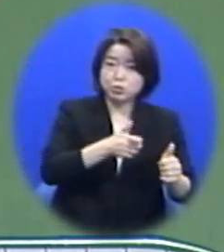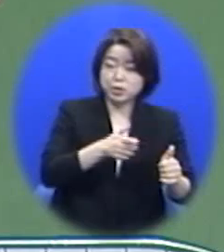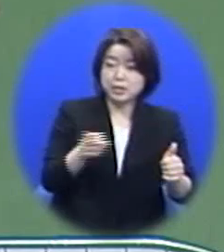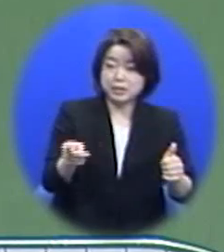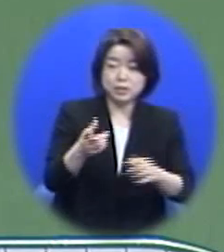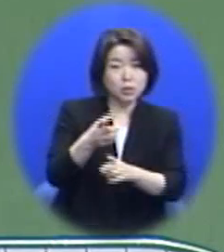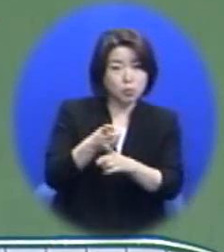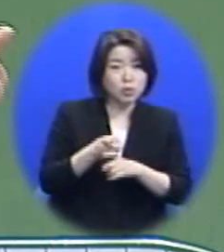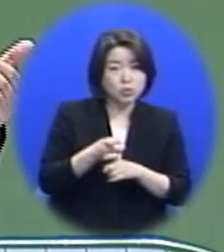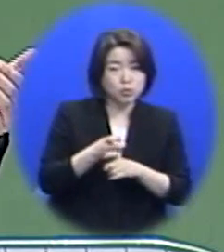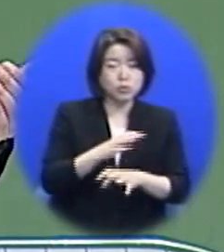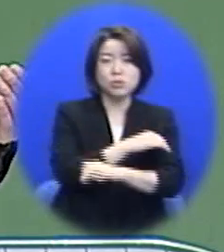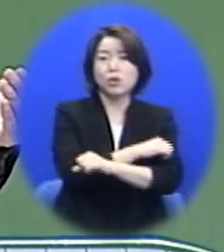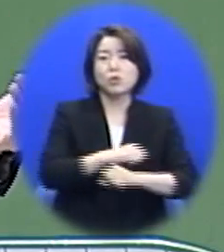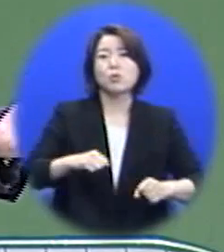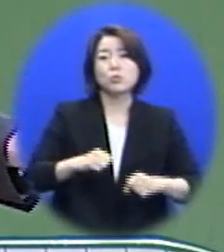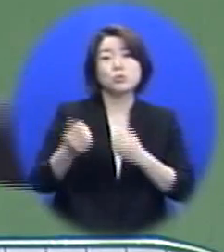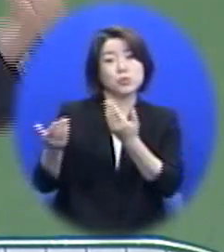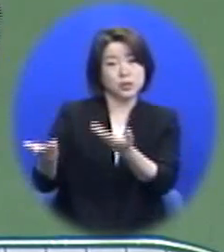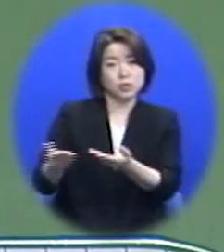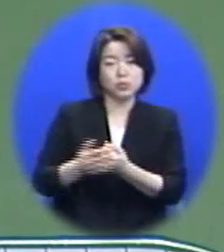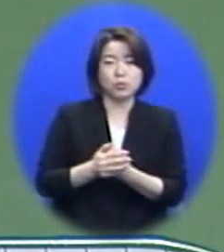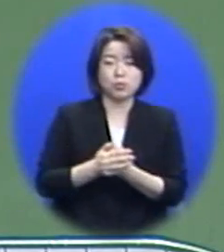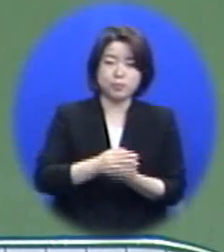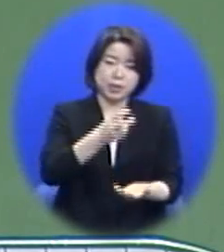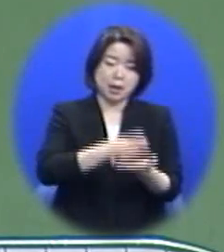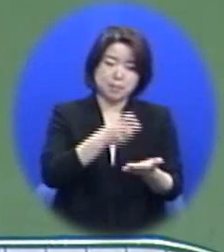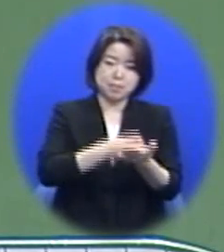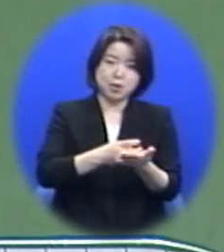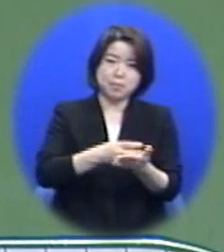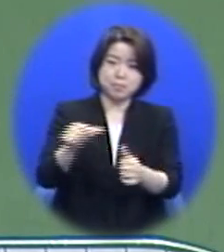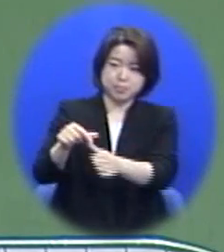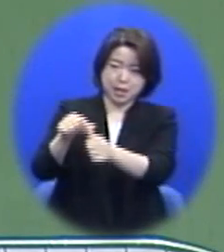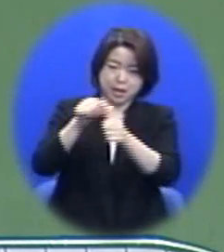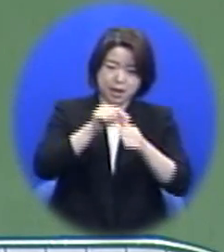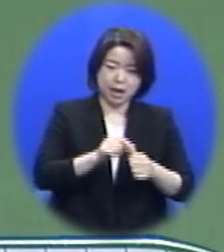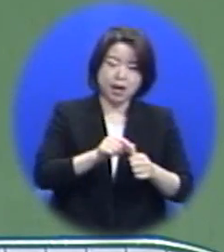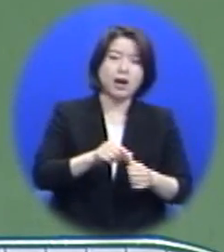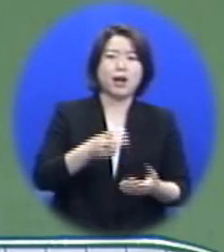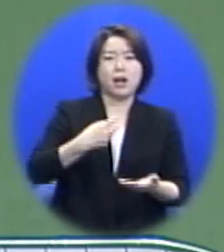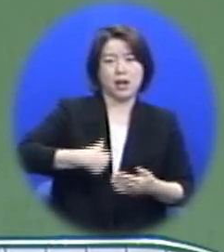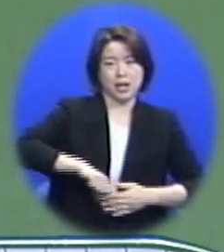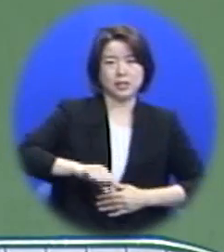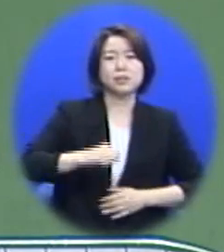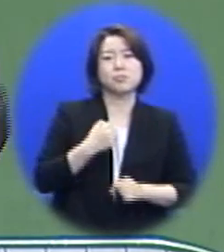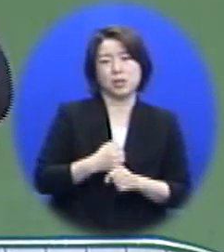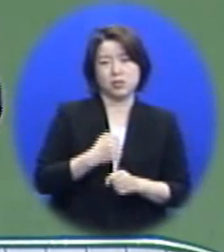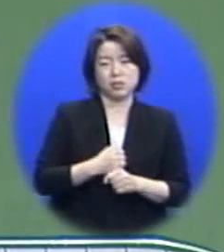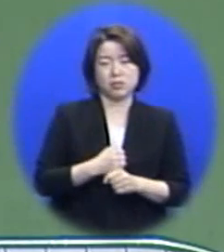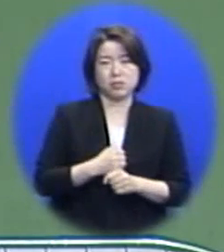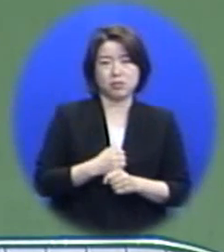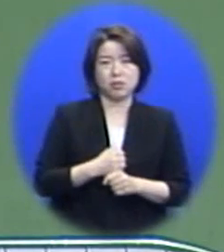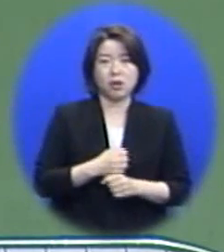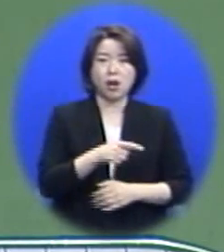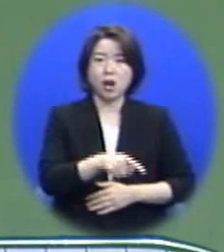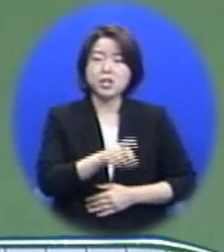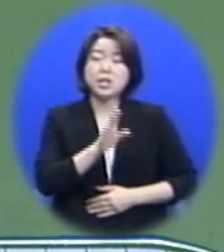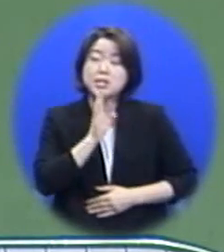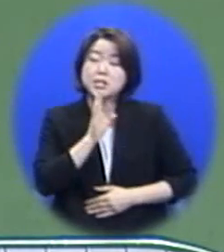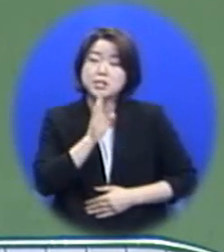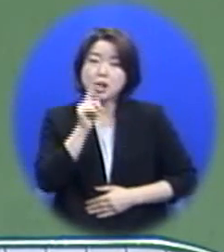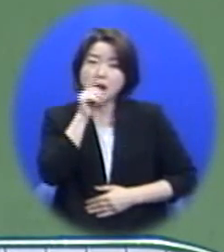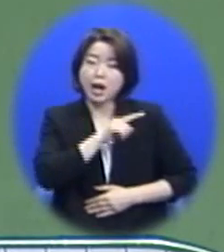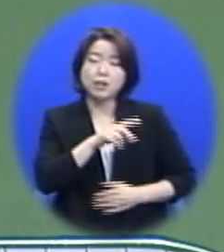원수를 용서하고 그리고 양자를 삼아야 되겠다고 생각했습니다 그 이것이 진짜 악을